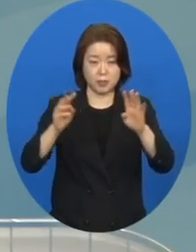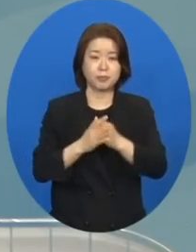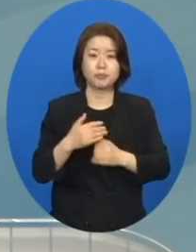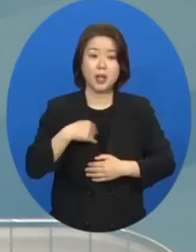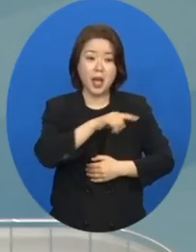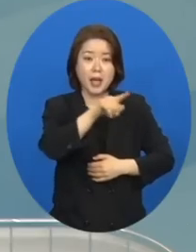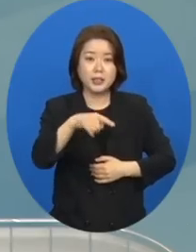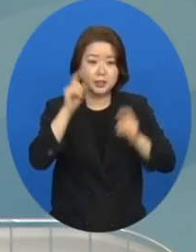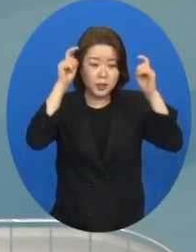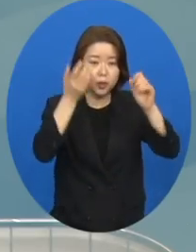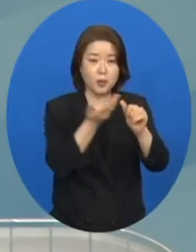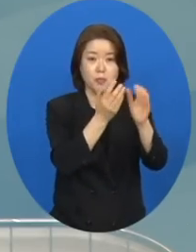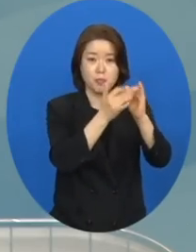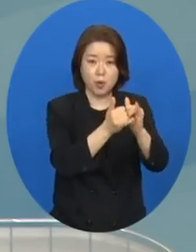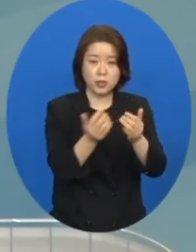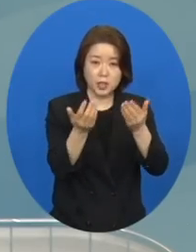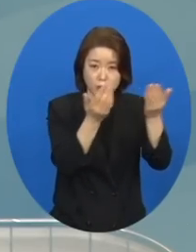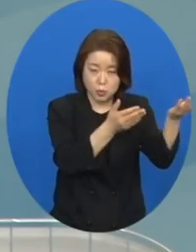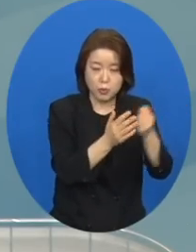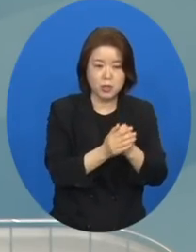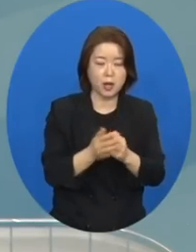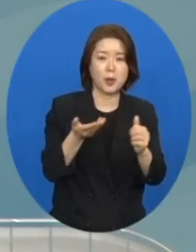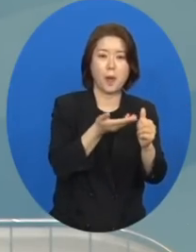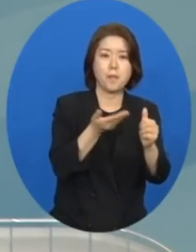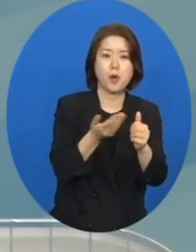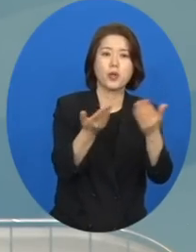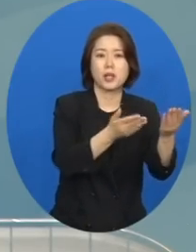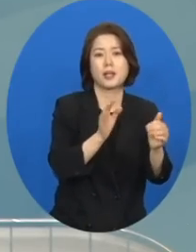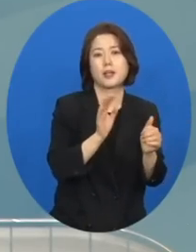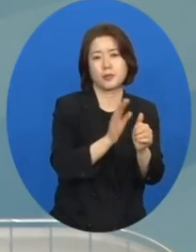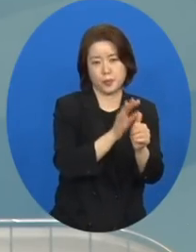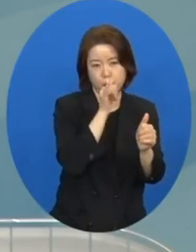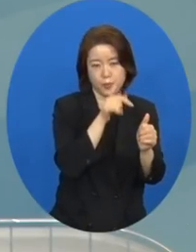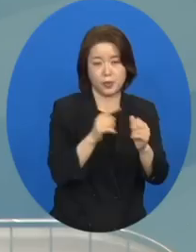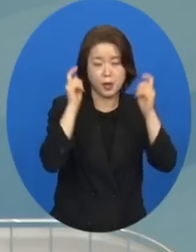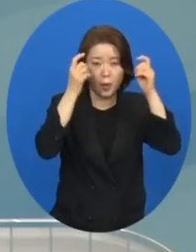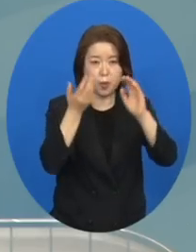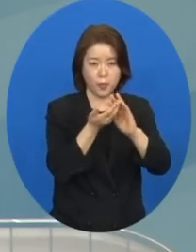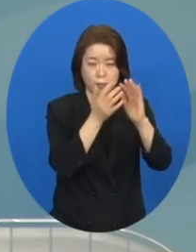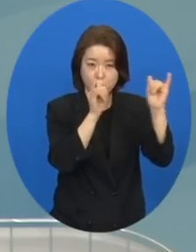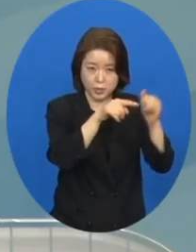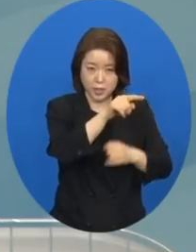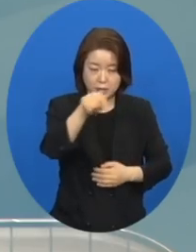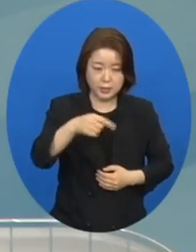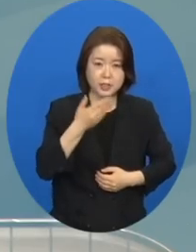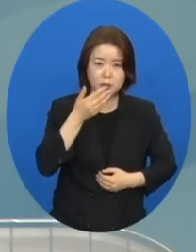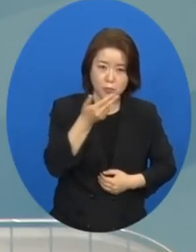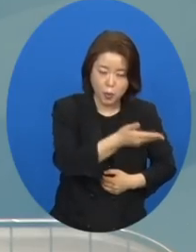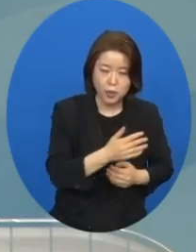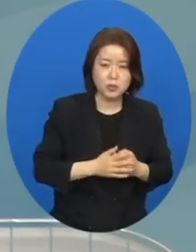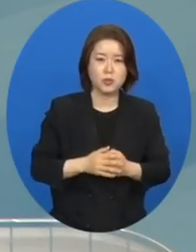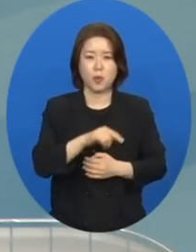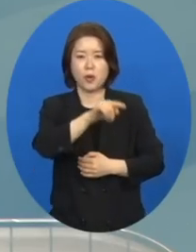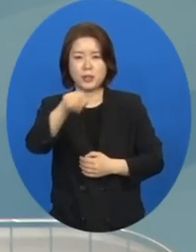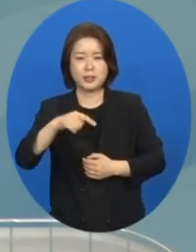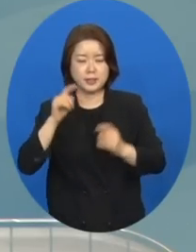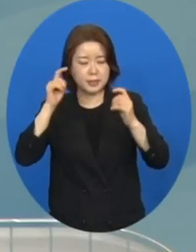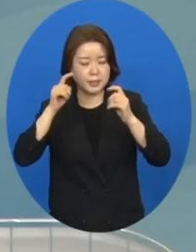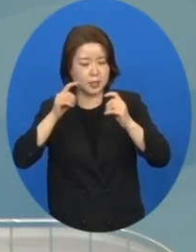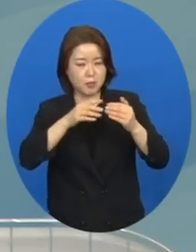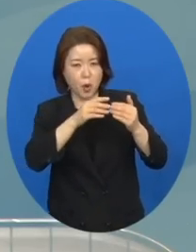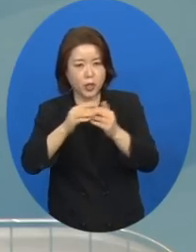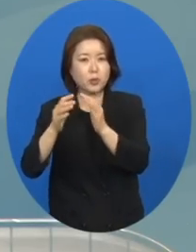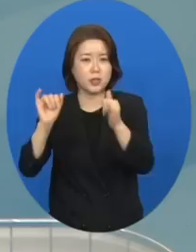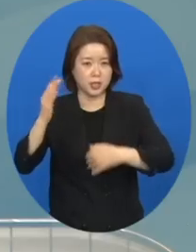먹이도 라 할 것이다 그 목자는 내 종 다윗이 다 그가 친히 그들을 먹이고 그들의 목자가 될 것이다 그 때는 아주 각 그들의